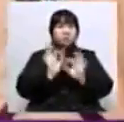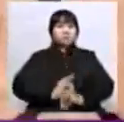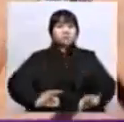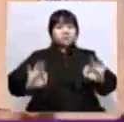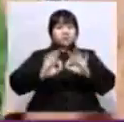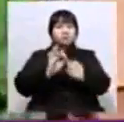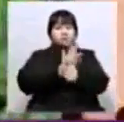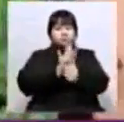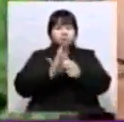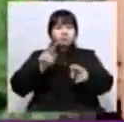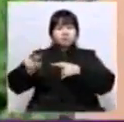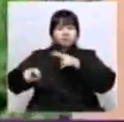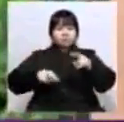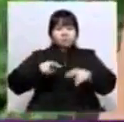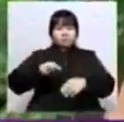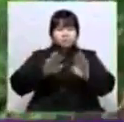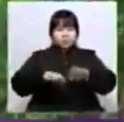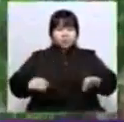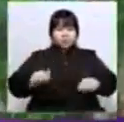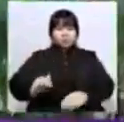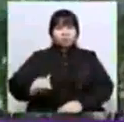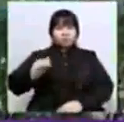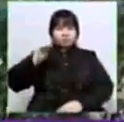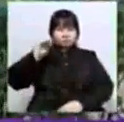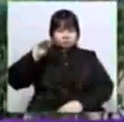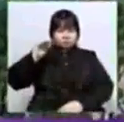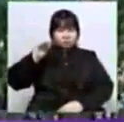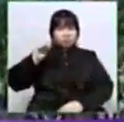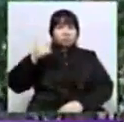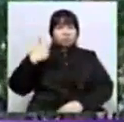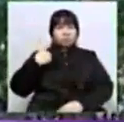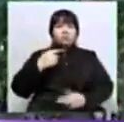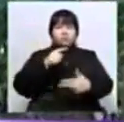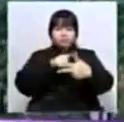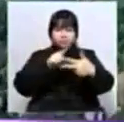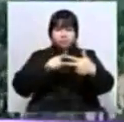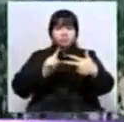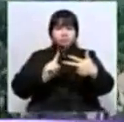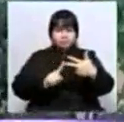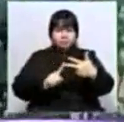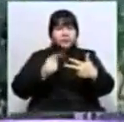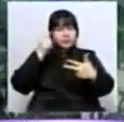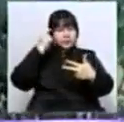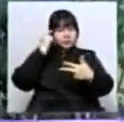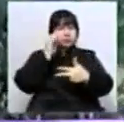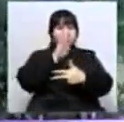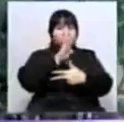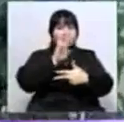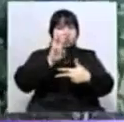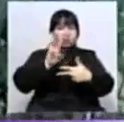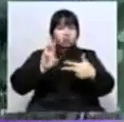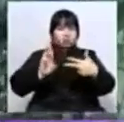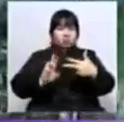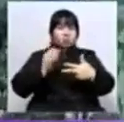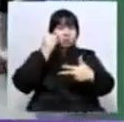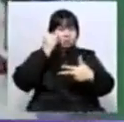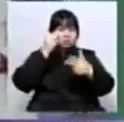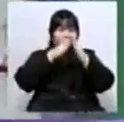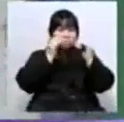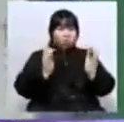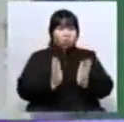ยุคใหม่เติบโตเป็นผู้ใหญ่ในวันข้างหน้าคงหนีไม่พ้น3สถาบันหลักภายใต้แนวคิดบวรคือบ้านวัดโรงเ